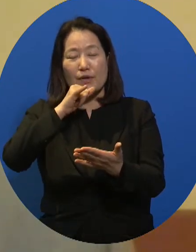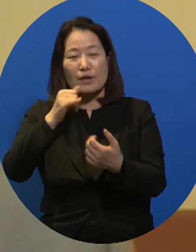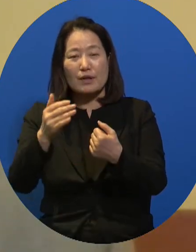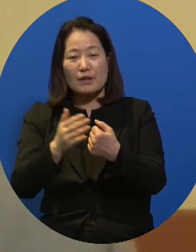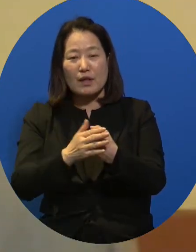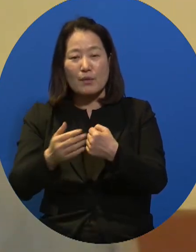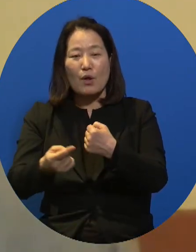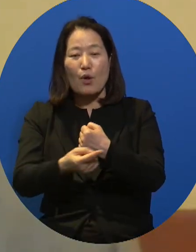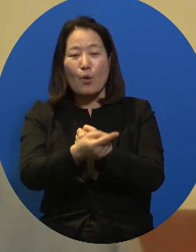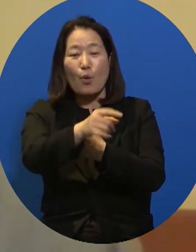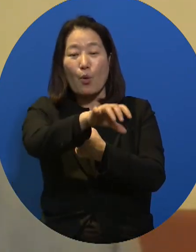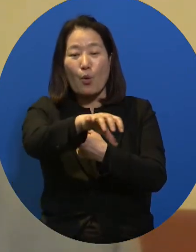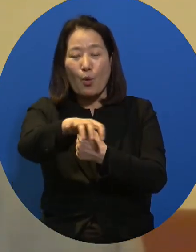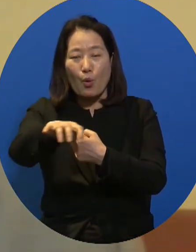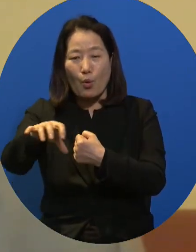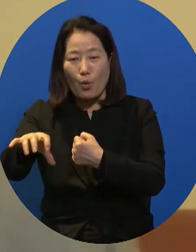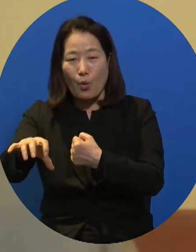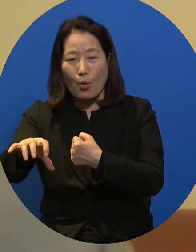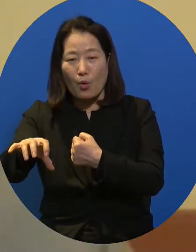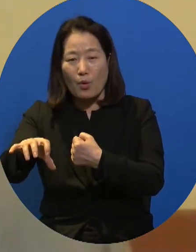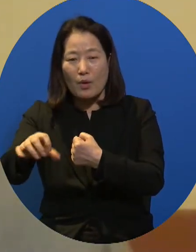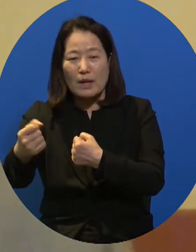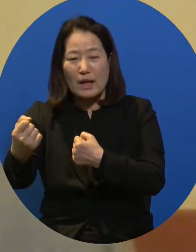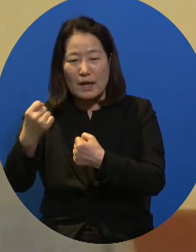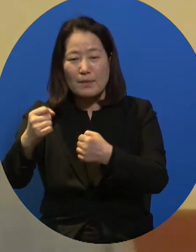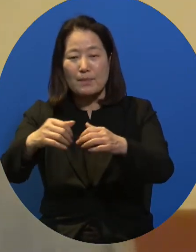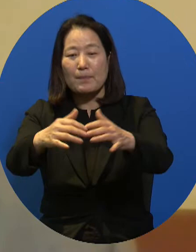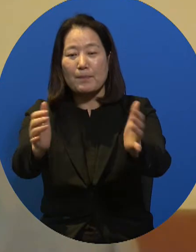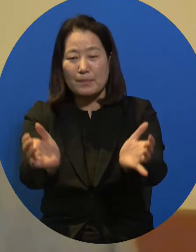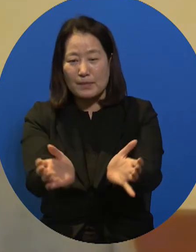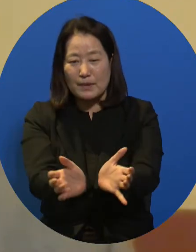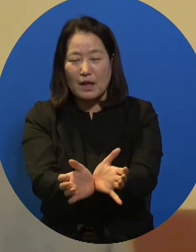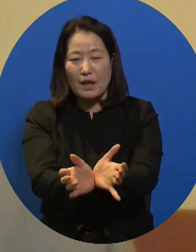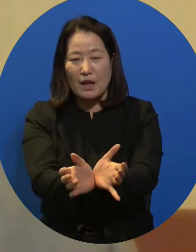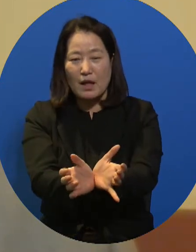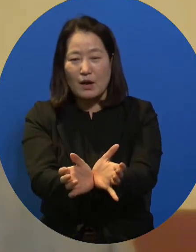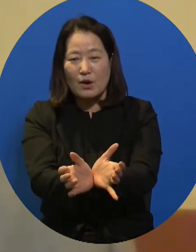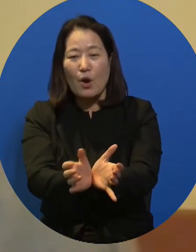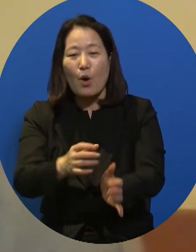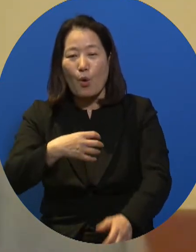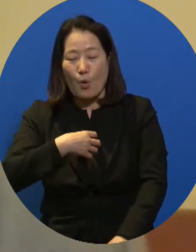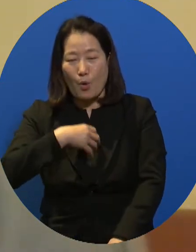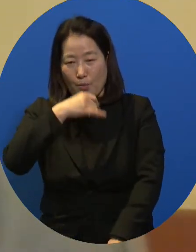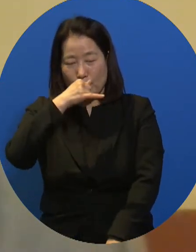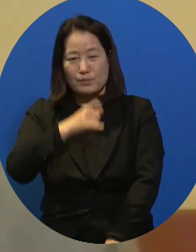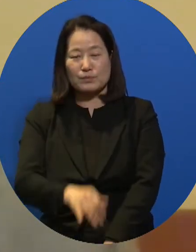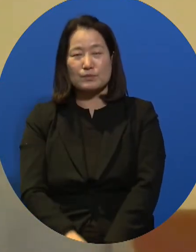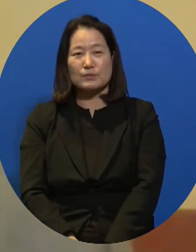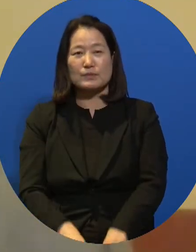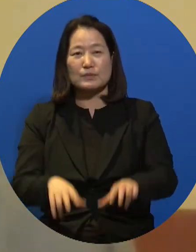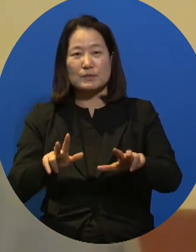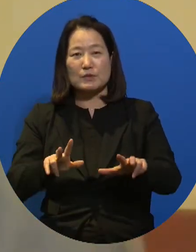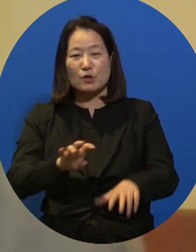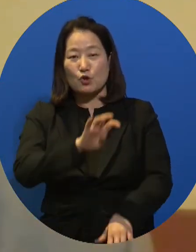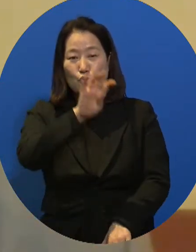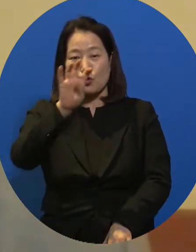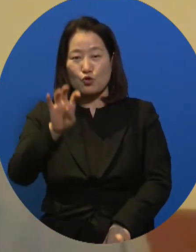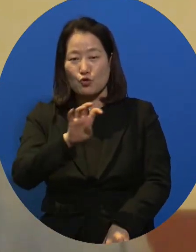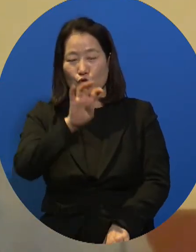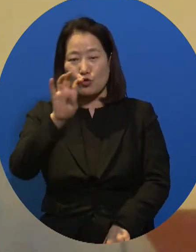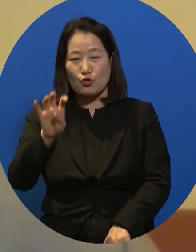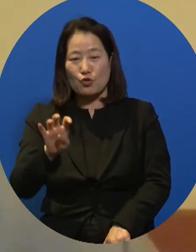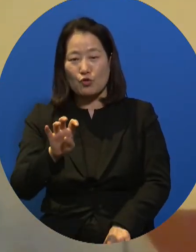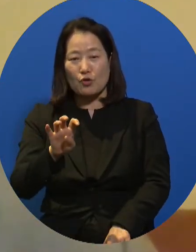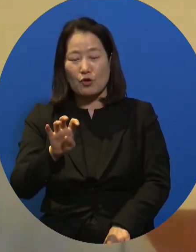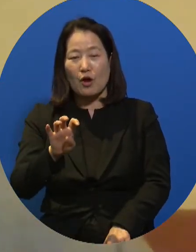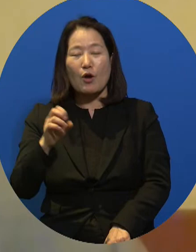외부의 세력들을 모두 위협으로 간주하는 것입니다. 그렇단 이야기는 현재 유럽에서는 그리고 헝가리와